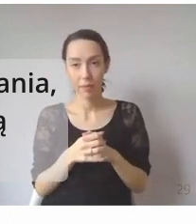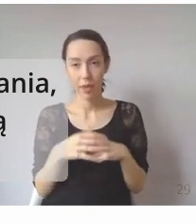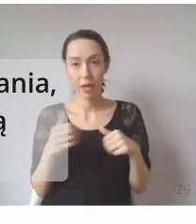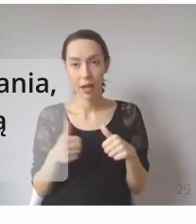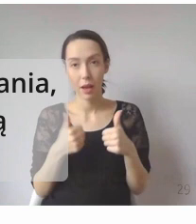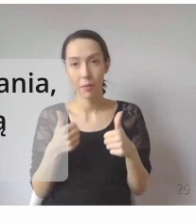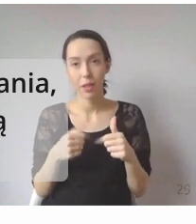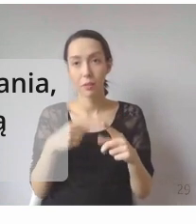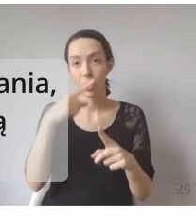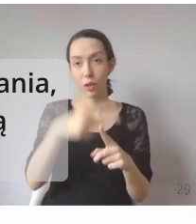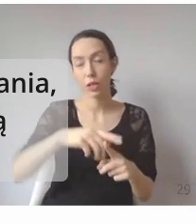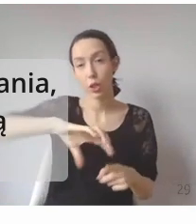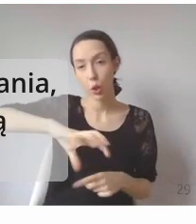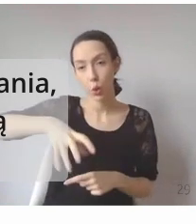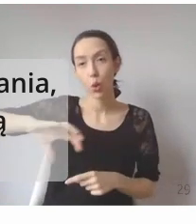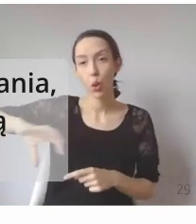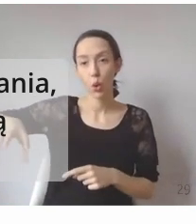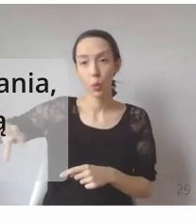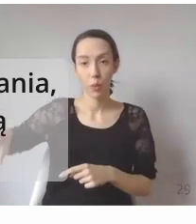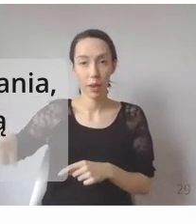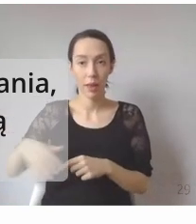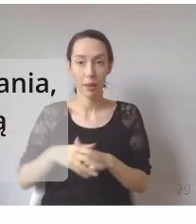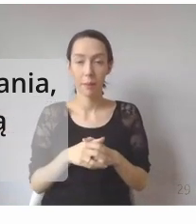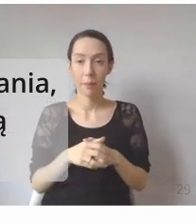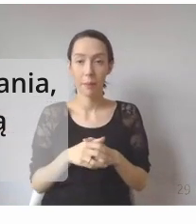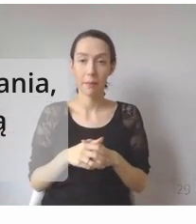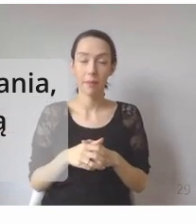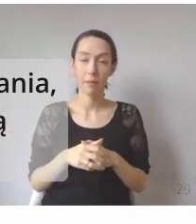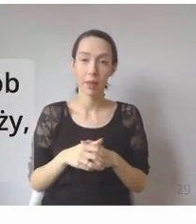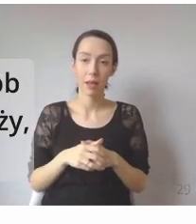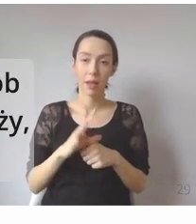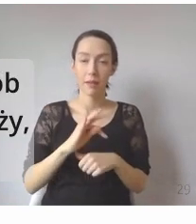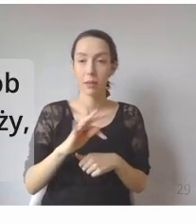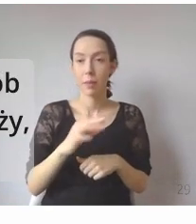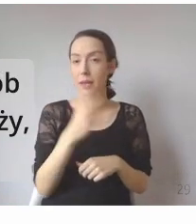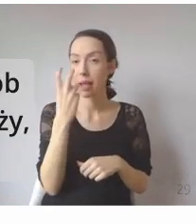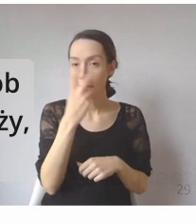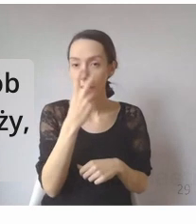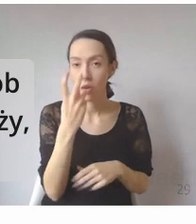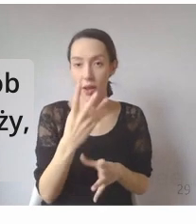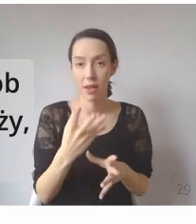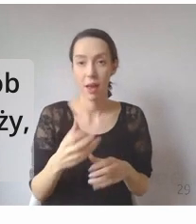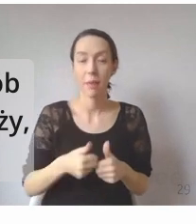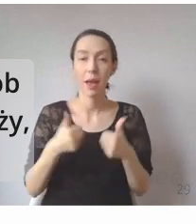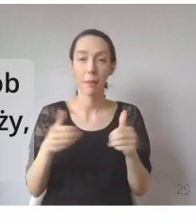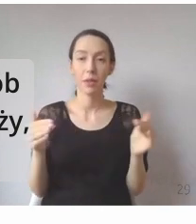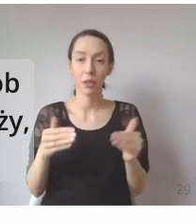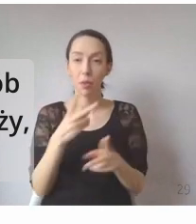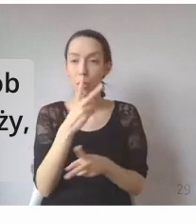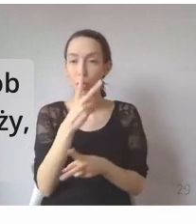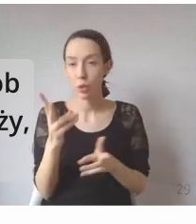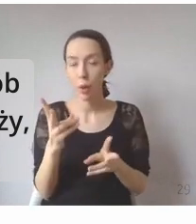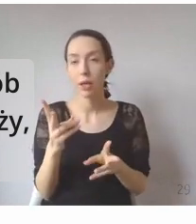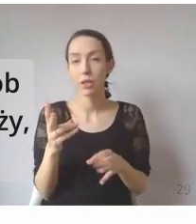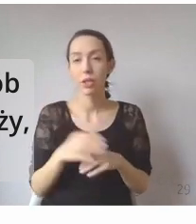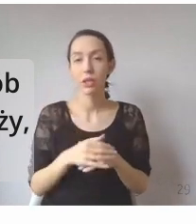dodali się do różnych grup, na przykład związanych z Waszą branżą, żebyście mogli też sobie po prostu zobaczyć, w